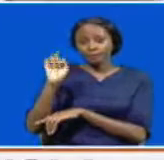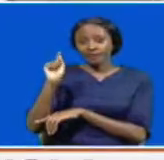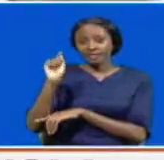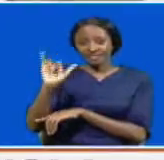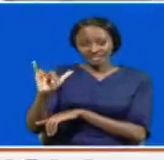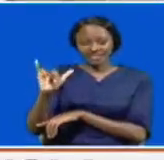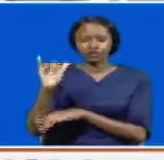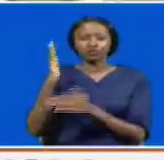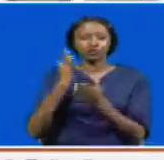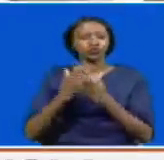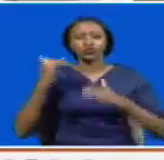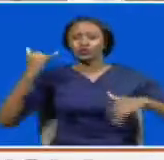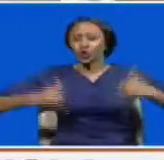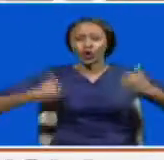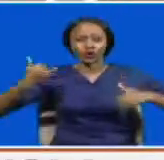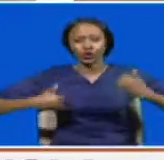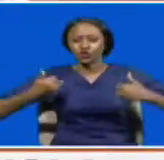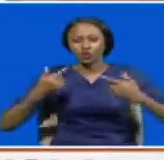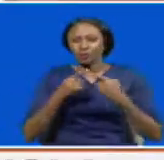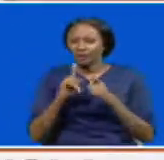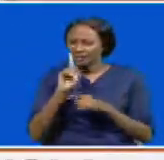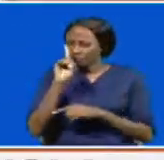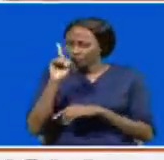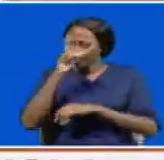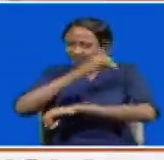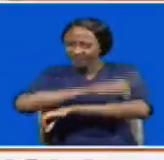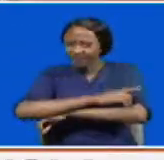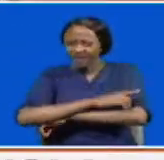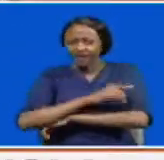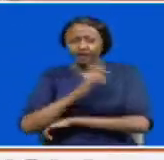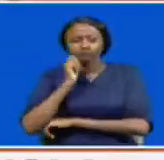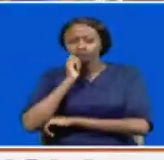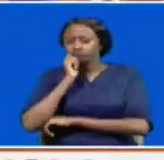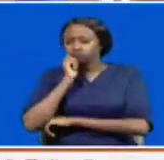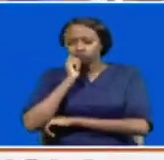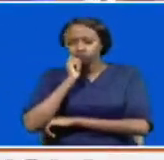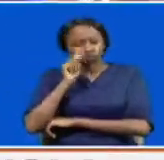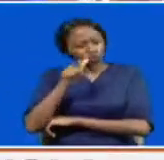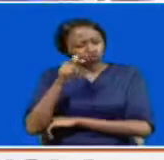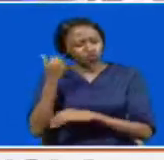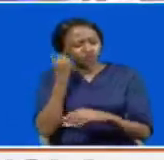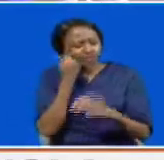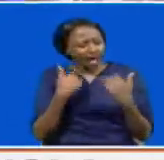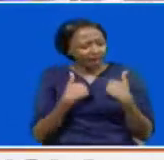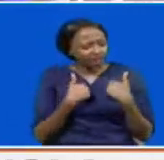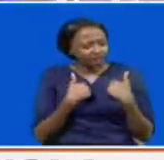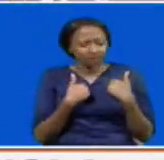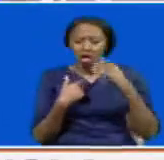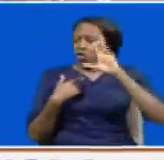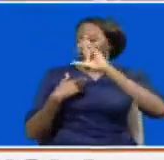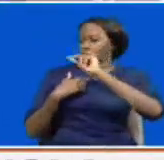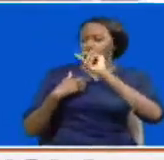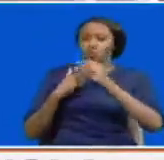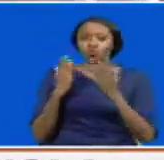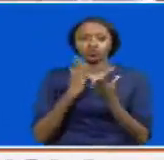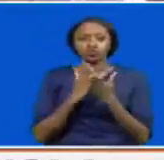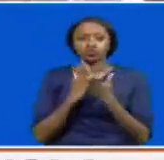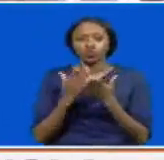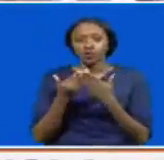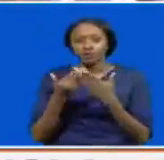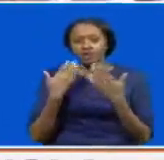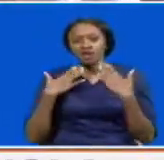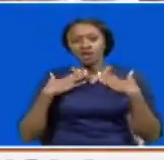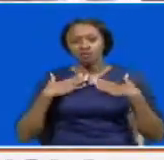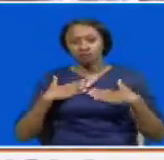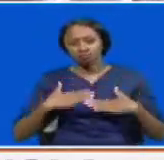ni mtu jovial kabisa, but hiyo siku alikuwa down. Nikamuuliza, "Kuna nini ama uko mgonjwa?" Akaniambia, "No, nimechoka, sijapumzika. I've